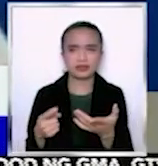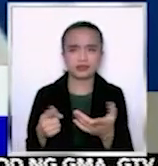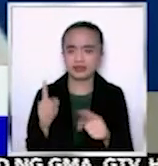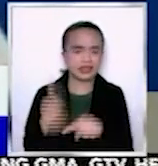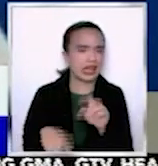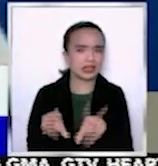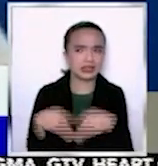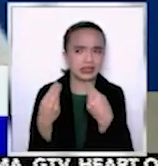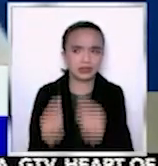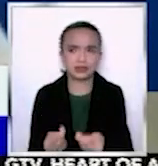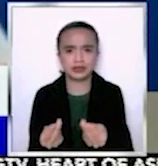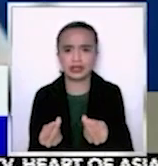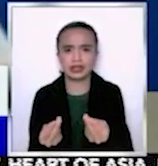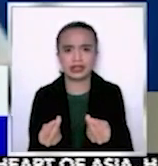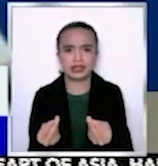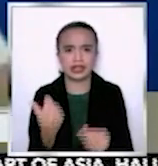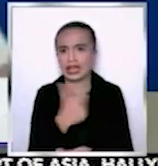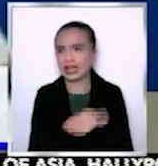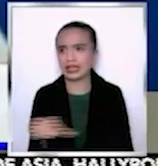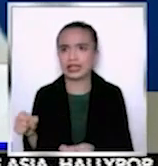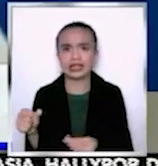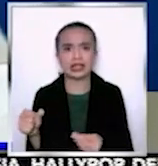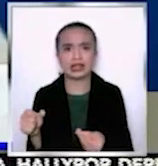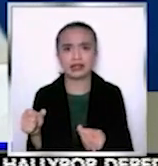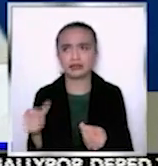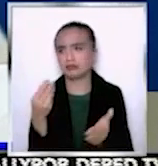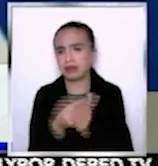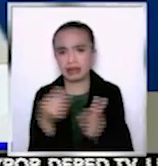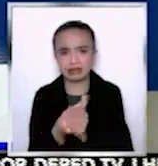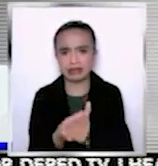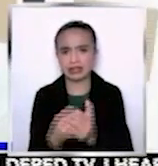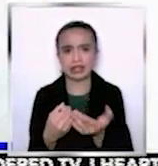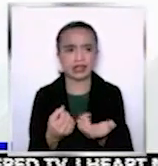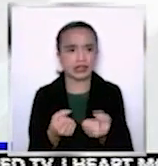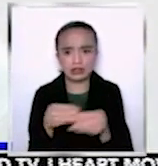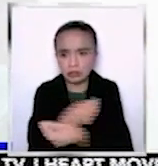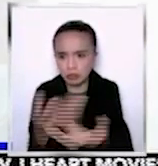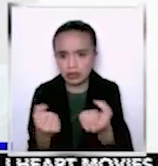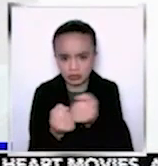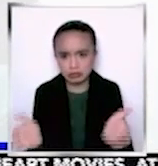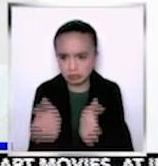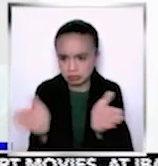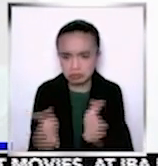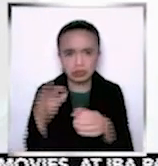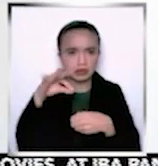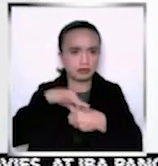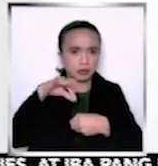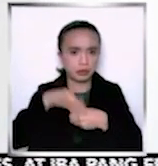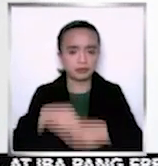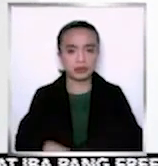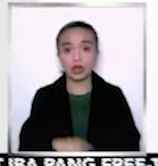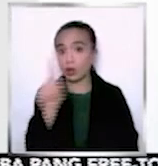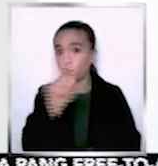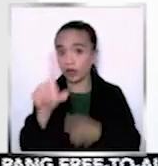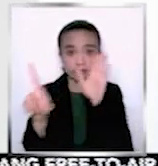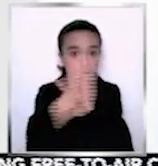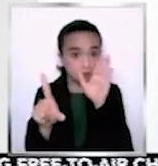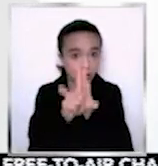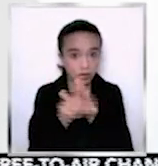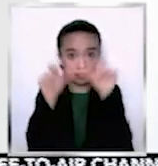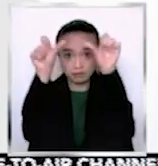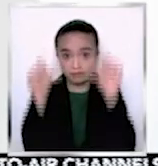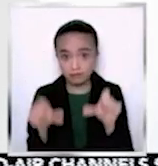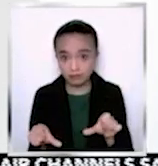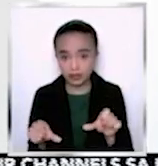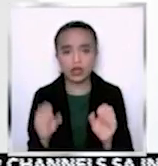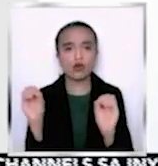You can't give anything of value to your supporters to encourage them to vote. Kasama sa mga bawal kabitan ng campaign posters ay mga